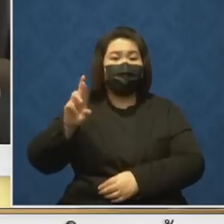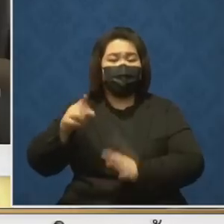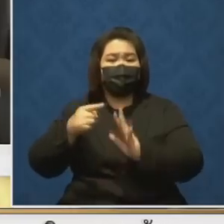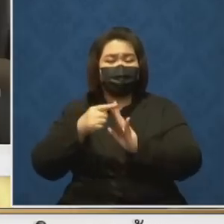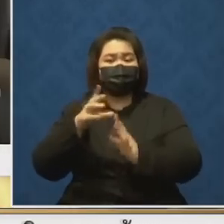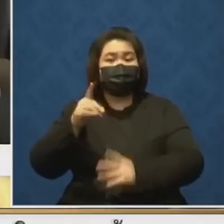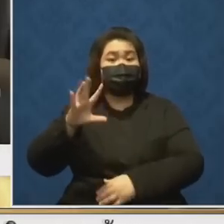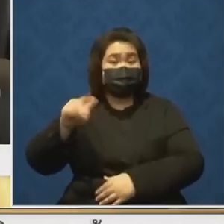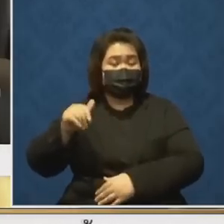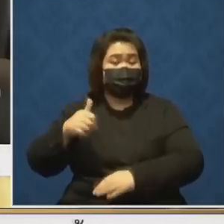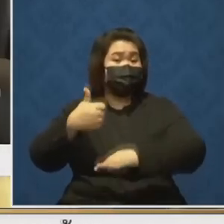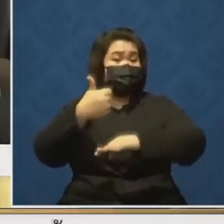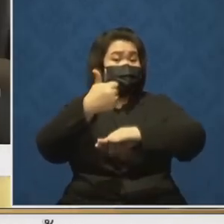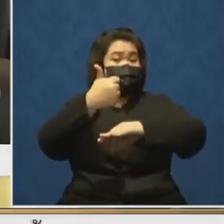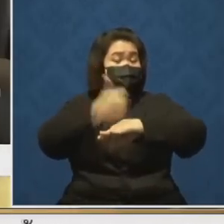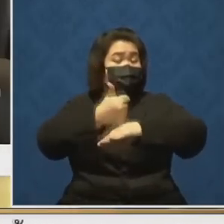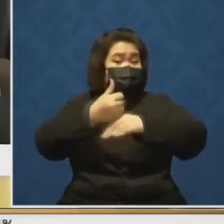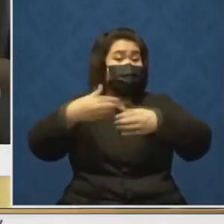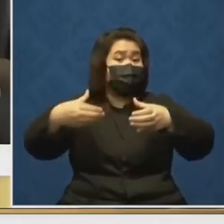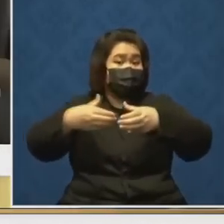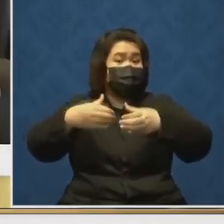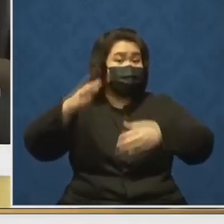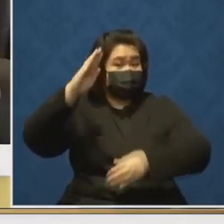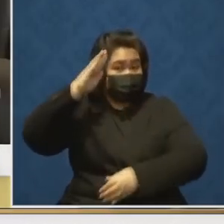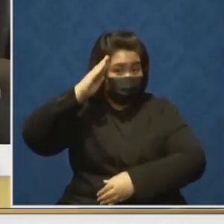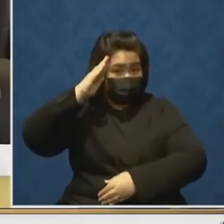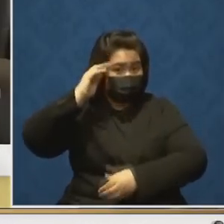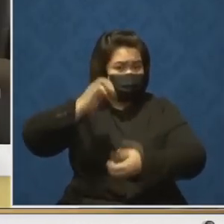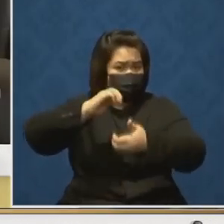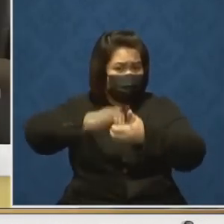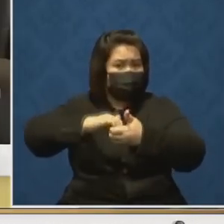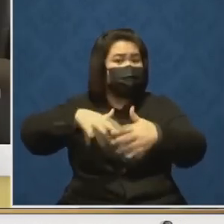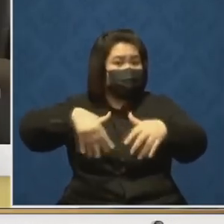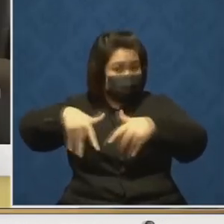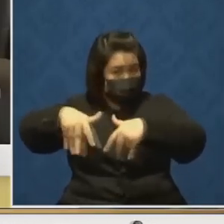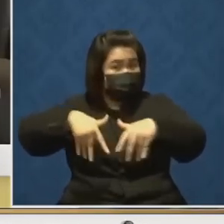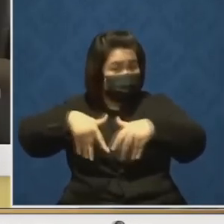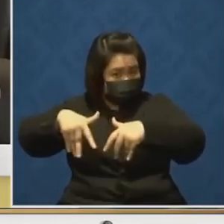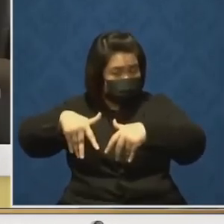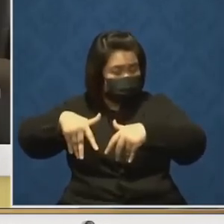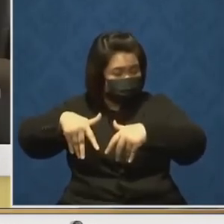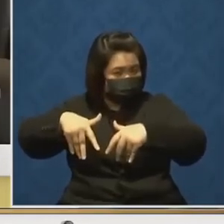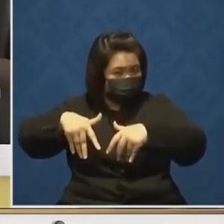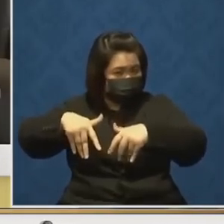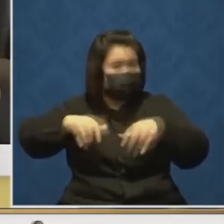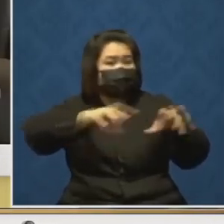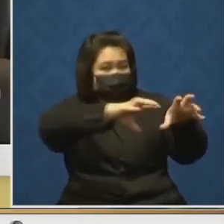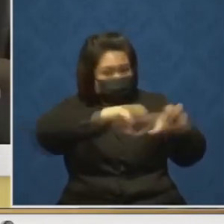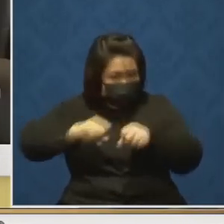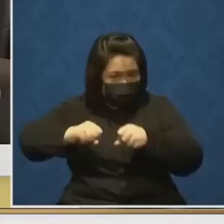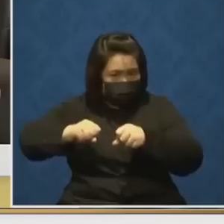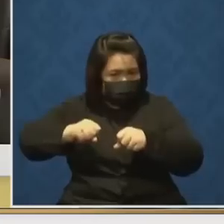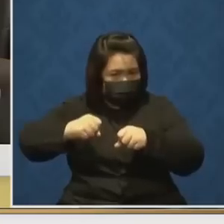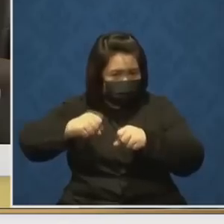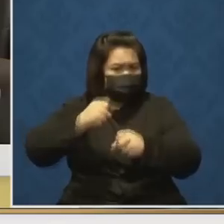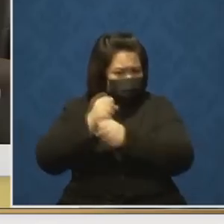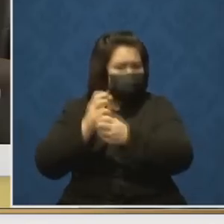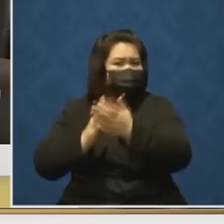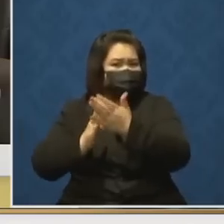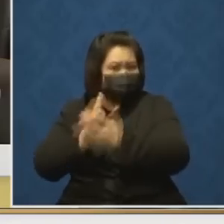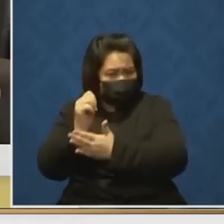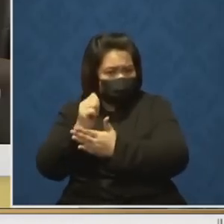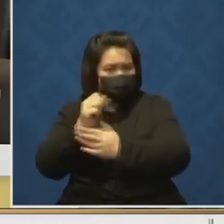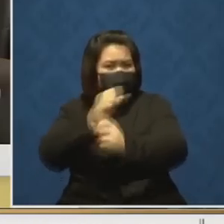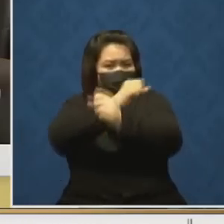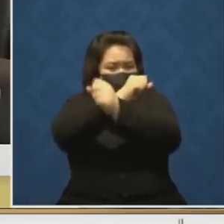กองทัพรวมมอกัปอชาช karşıมาปราบปรามกระบบบรณเดศ dejarสำเร็เพื่อปกป้อง